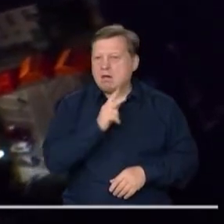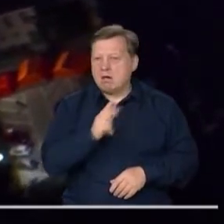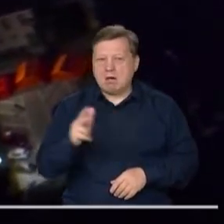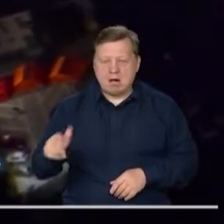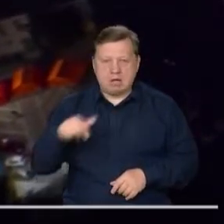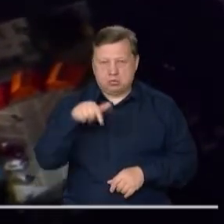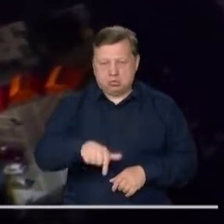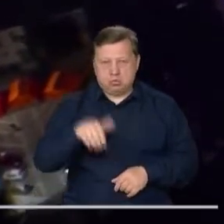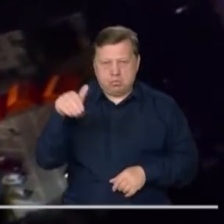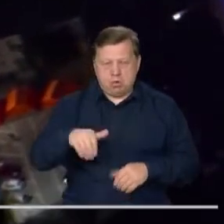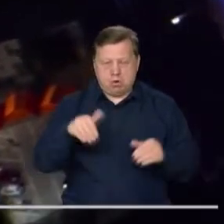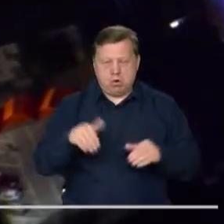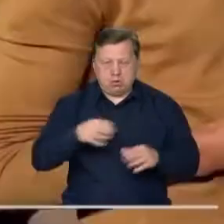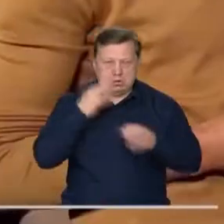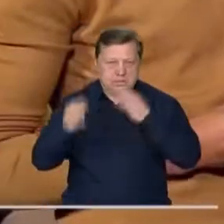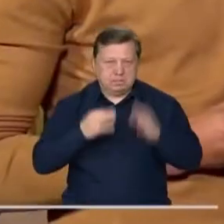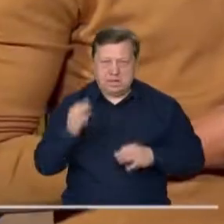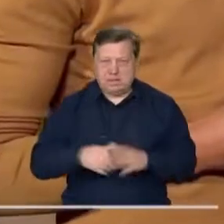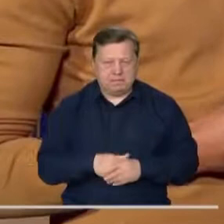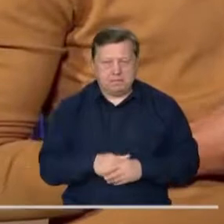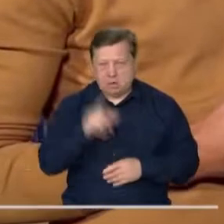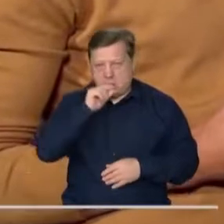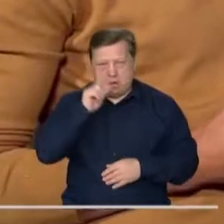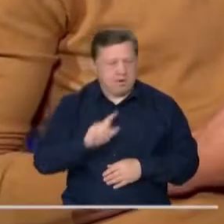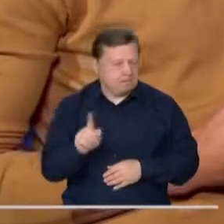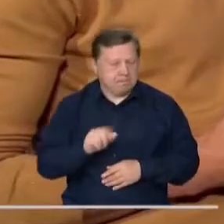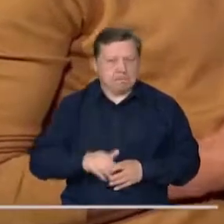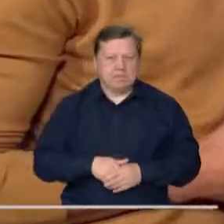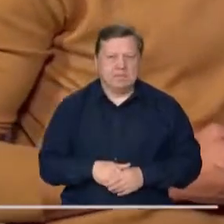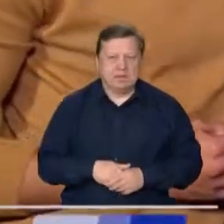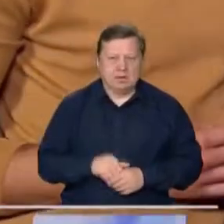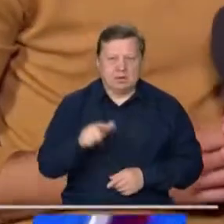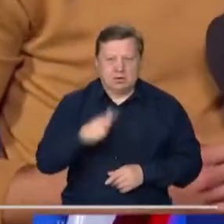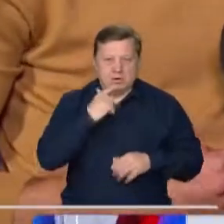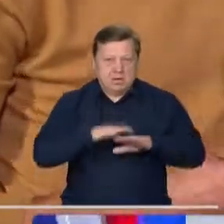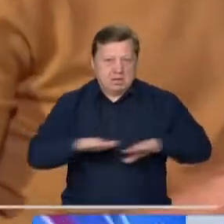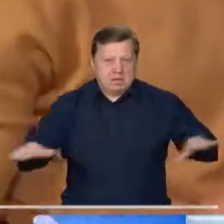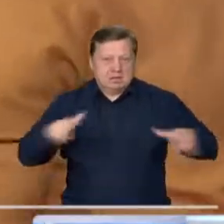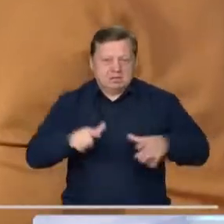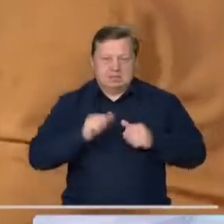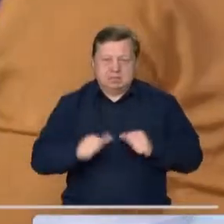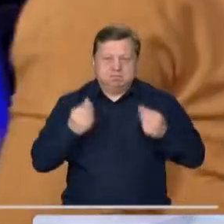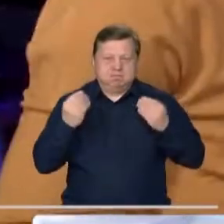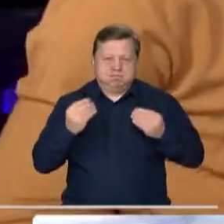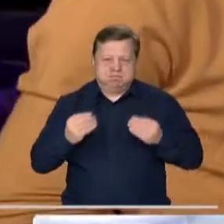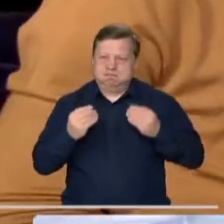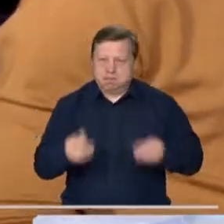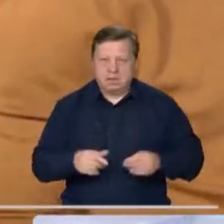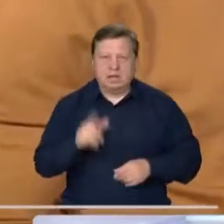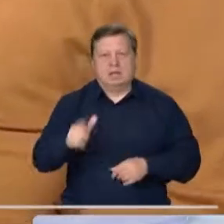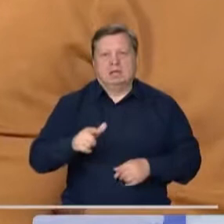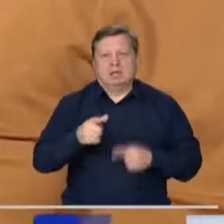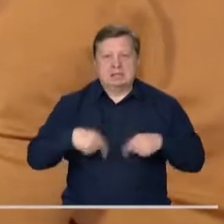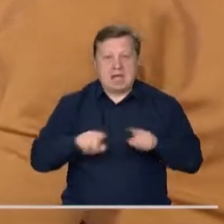na deskach opolskiego amfiteatru, tak? Na deskach tych szczególnych, kultowych, więc absolutnie zespół Pectus